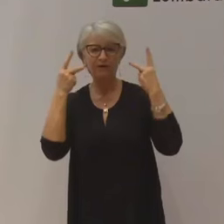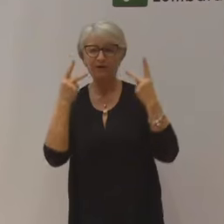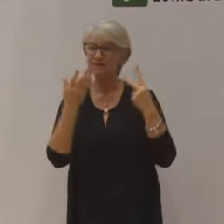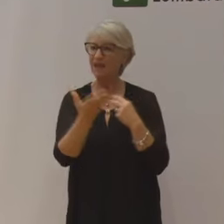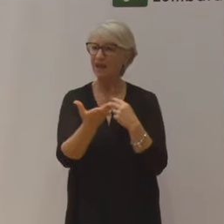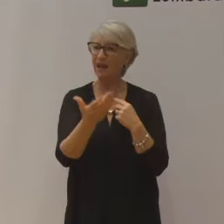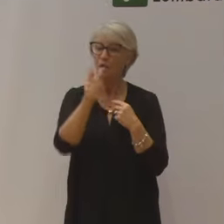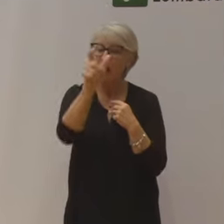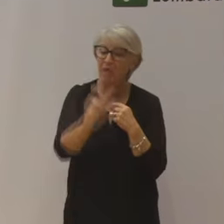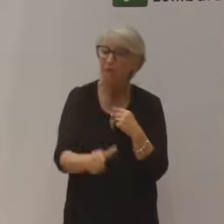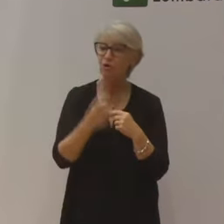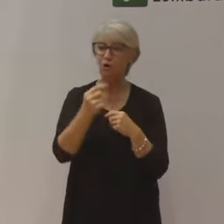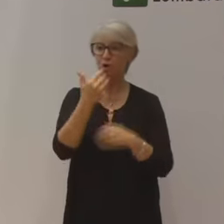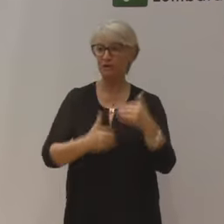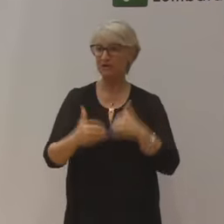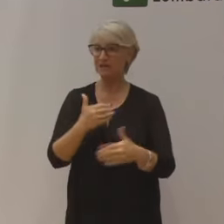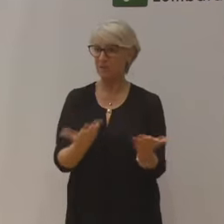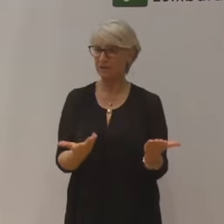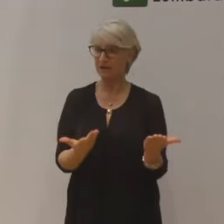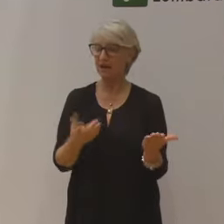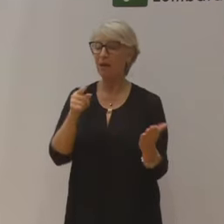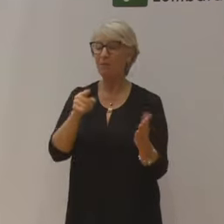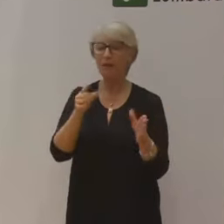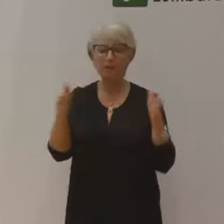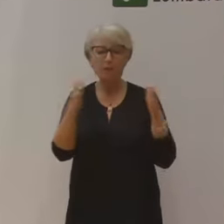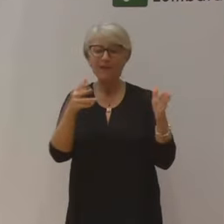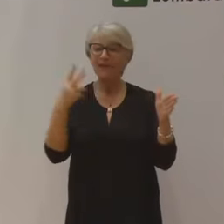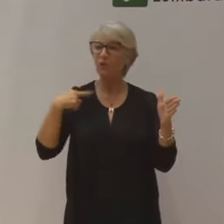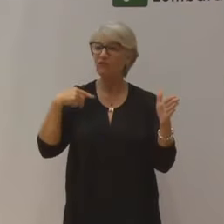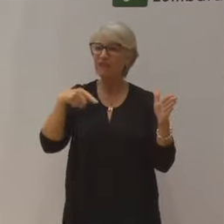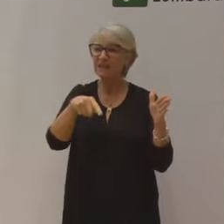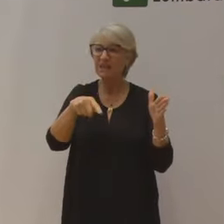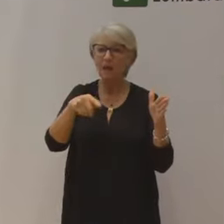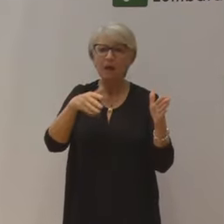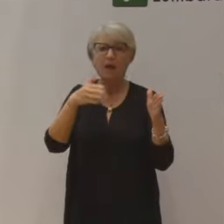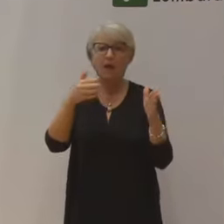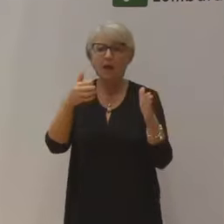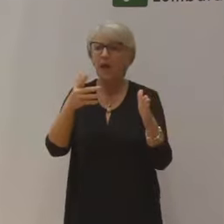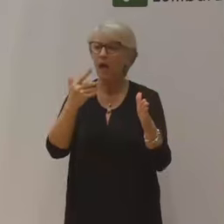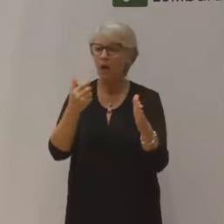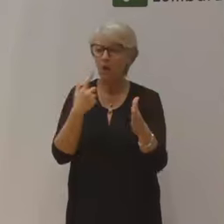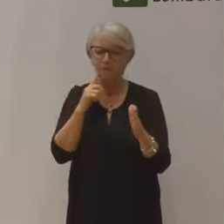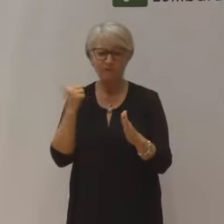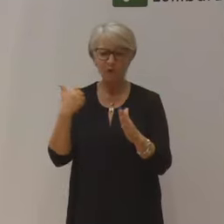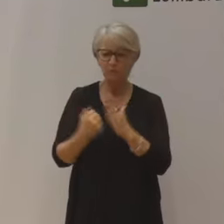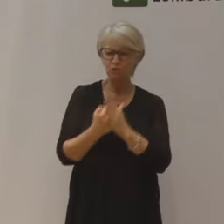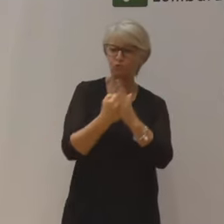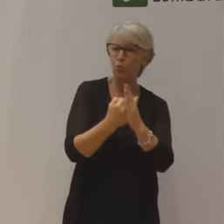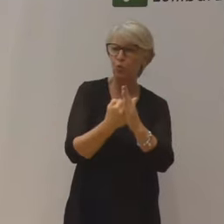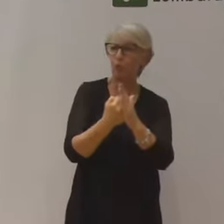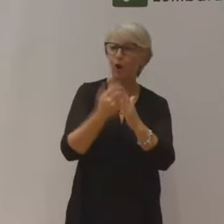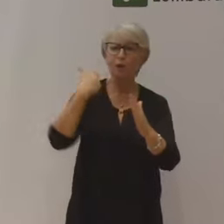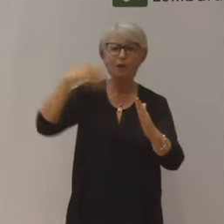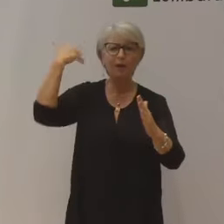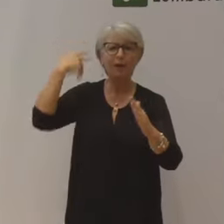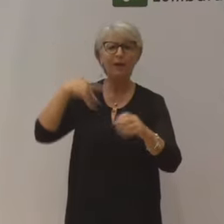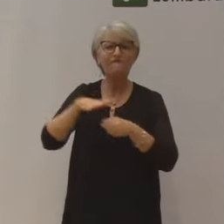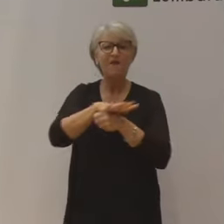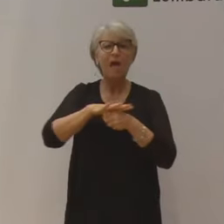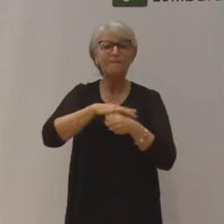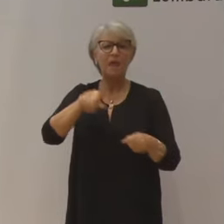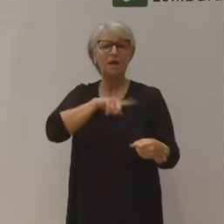con disabilità che ad un certo punto della loro vita non potranno più contare su un supporto quale quello che era la propria